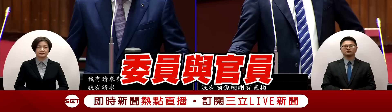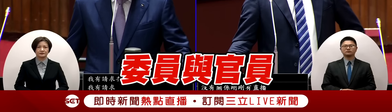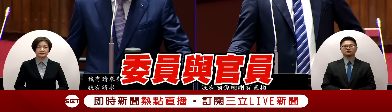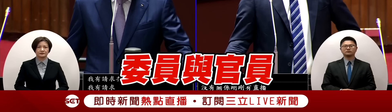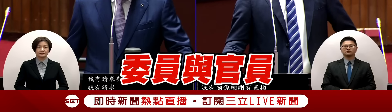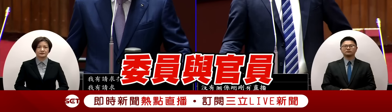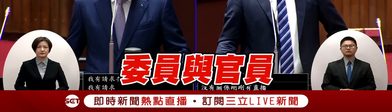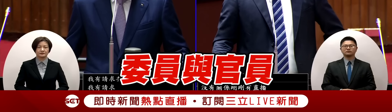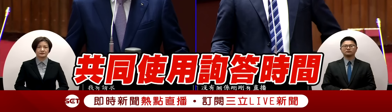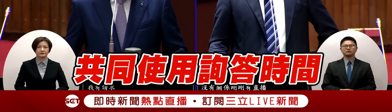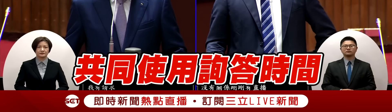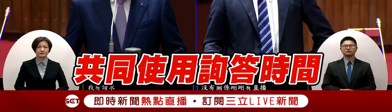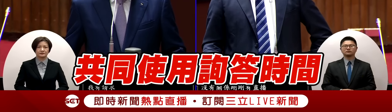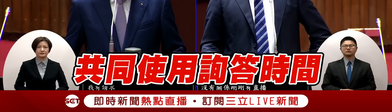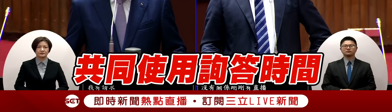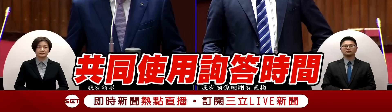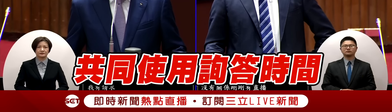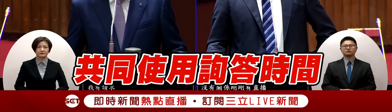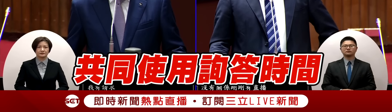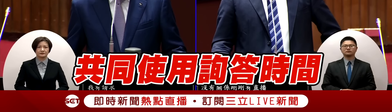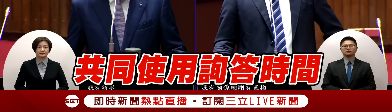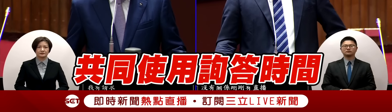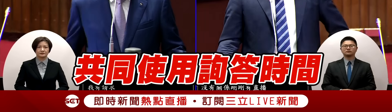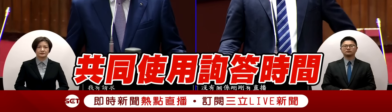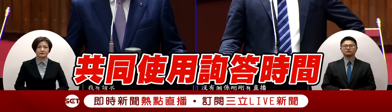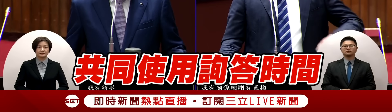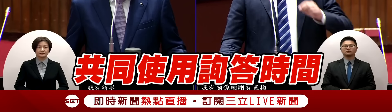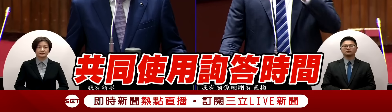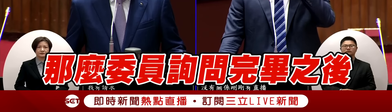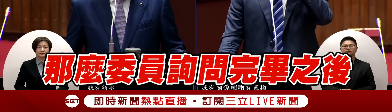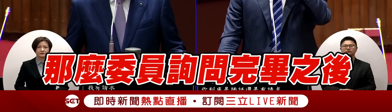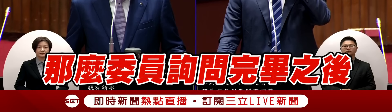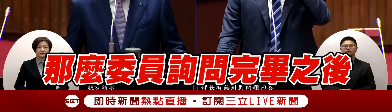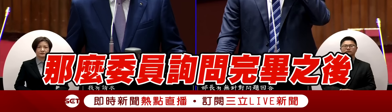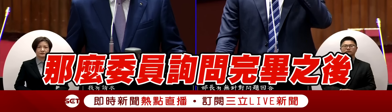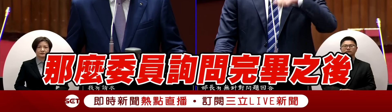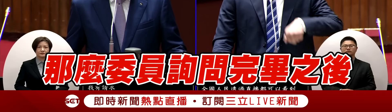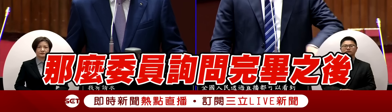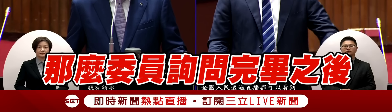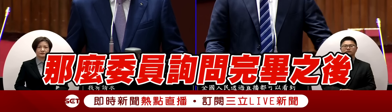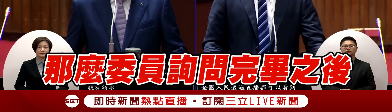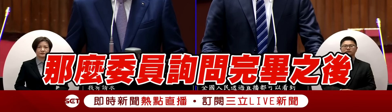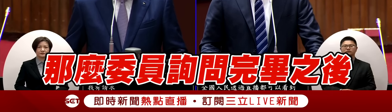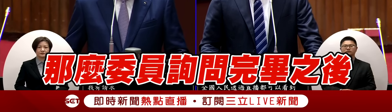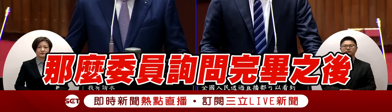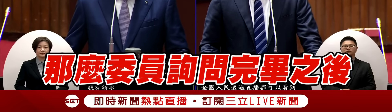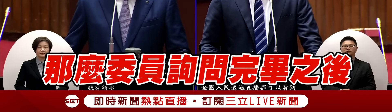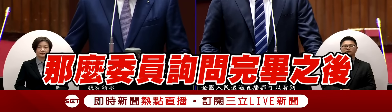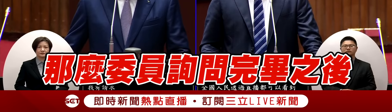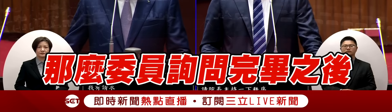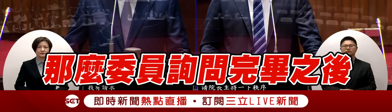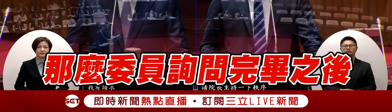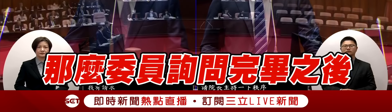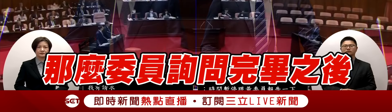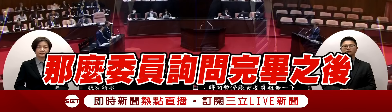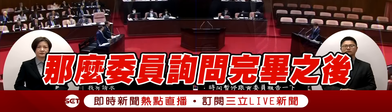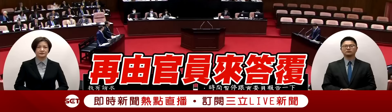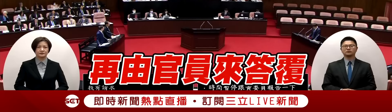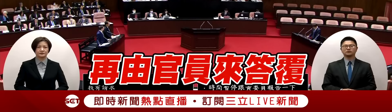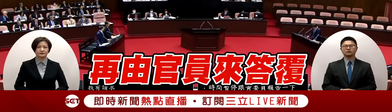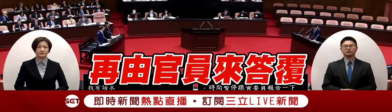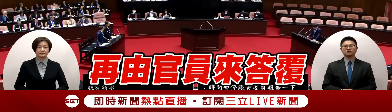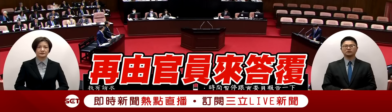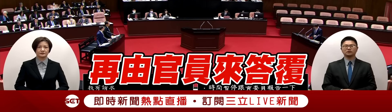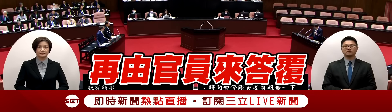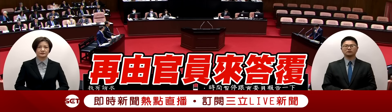进行，委员与官员共同使用询答时间。那么委员官员委员咨询完询问完毕之后，